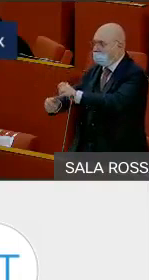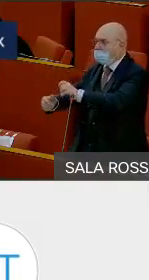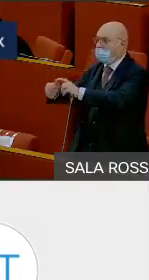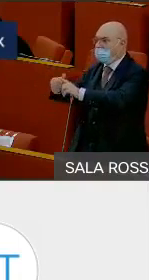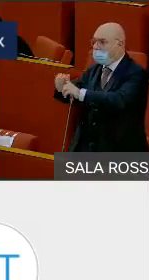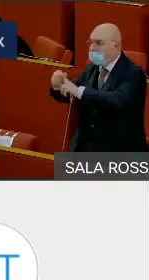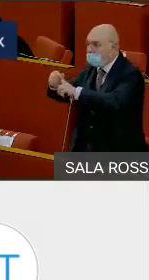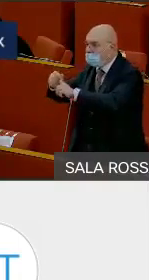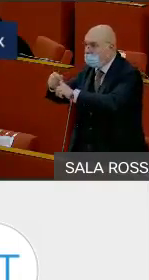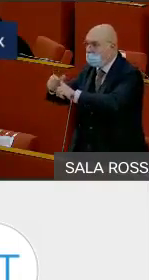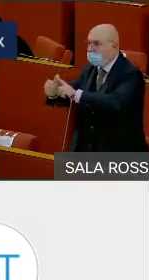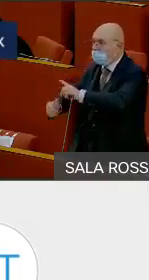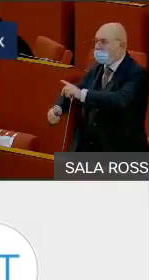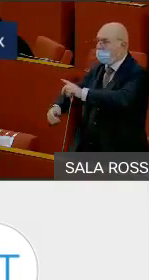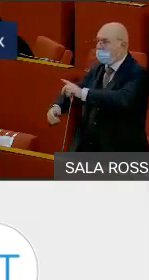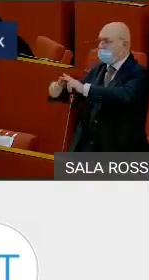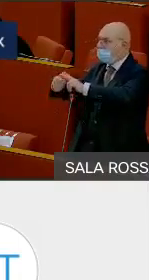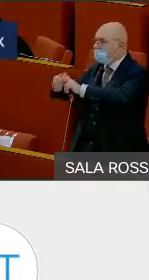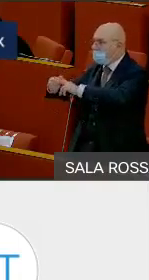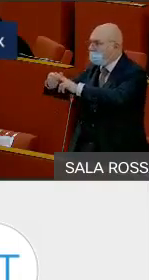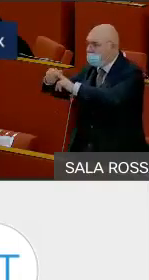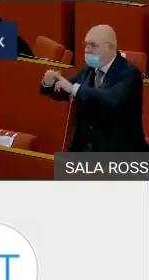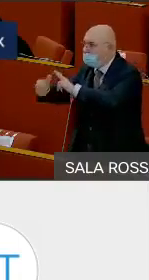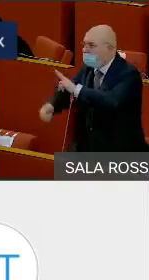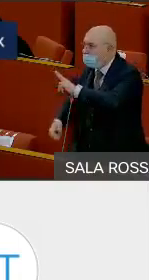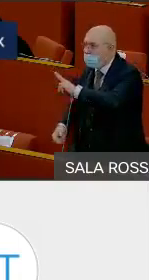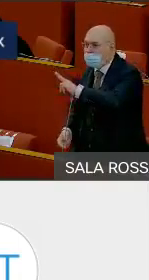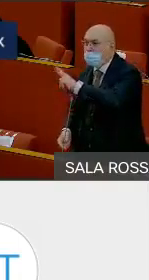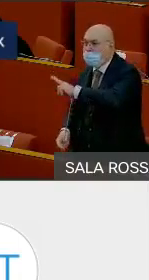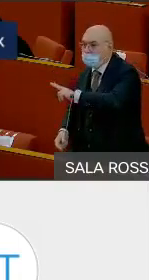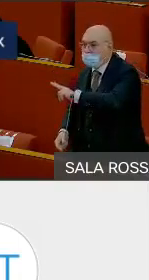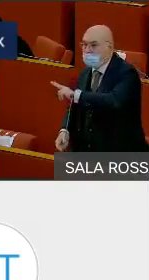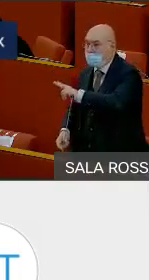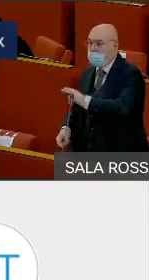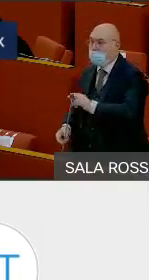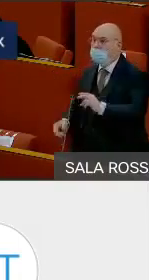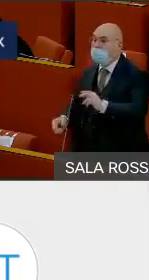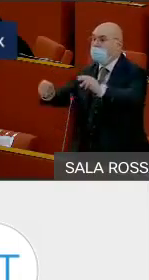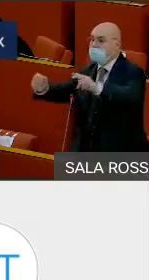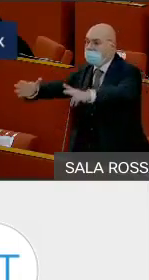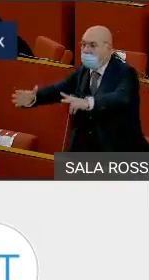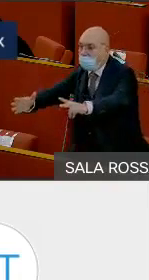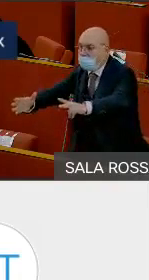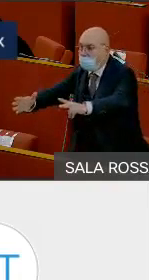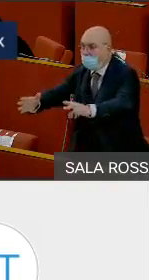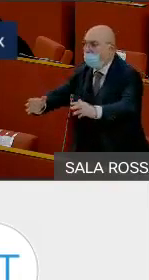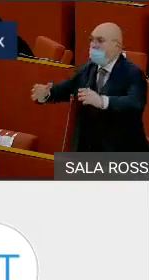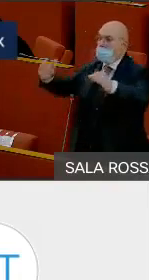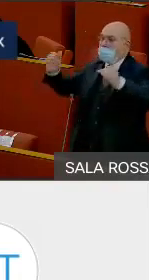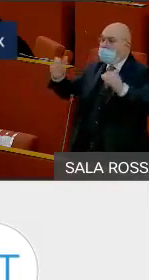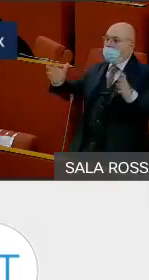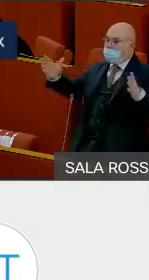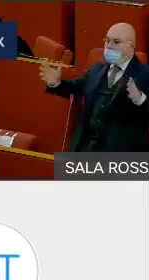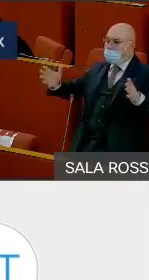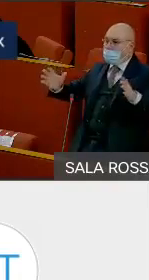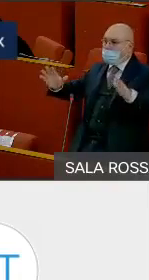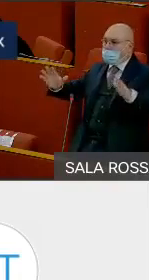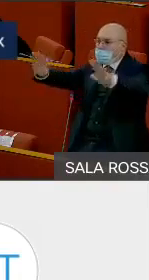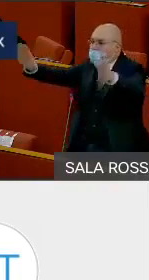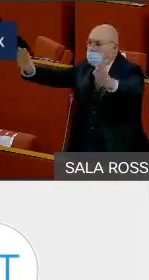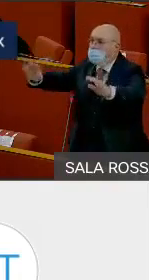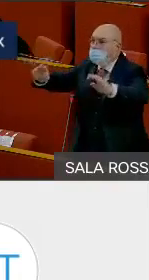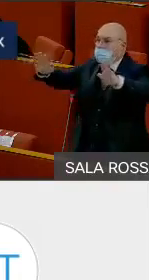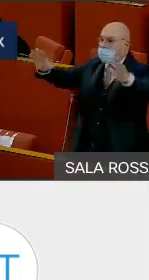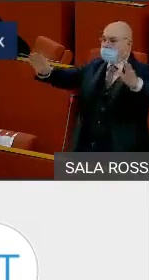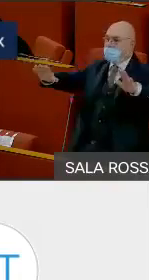hanno urbanistico laterale di coordinamento provinciale piano tra viale del coordinamento regionale cosa fai il signor catania dr ad